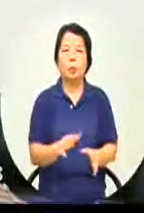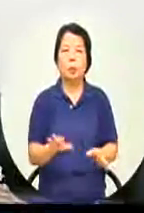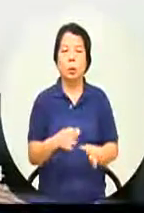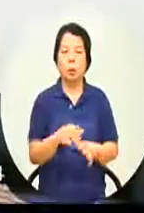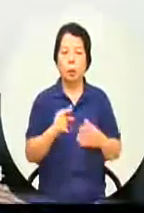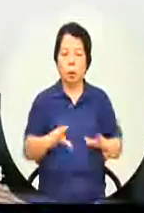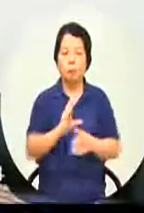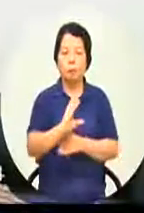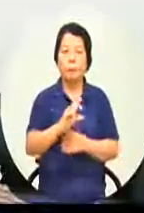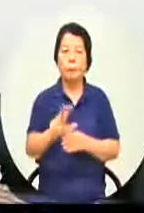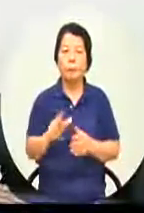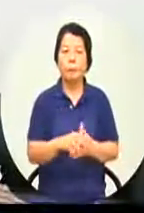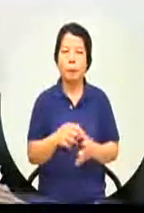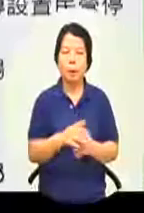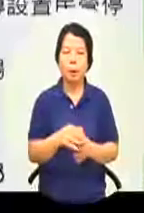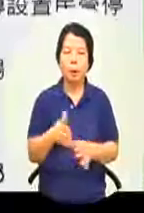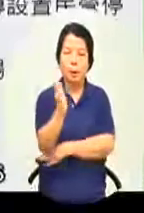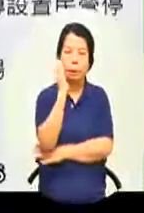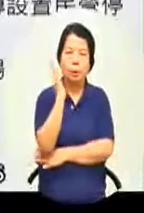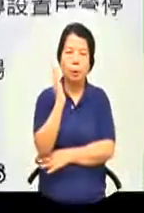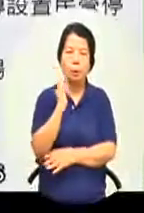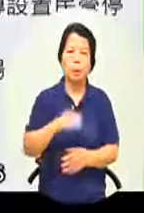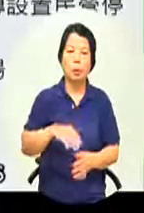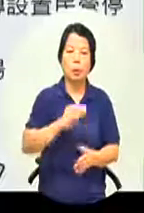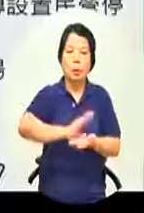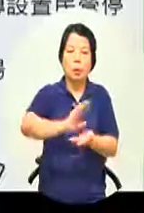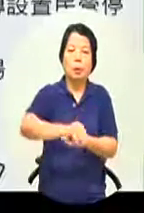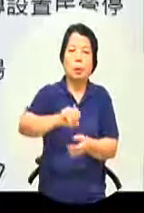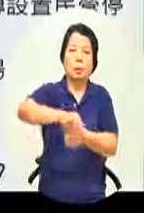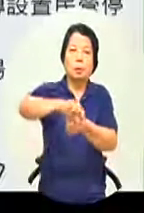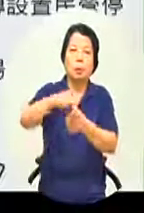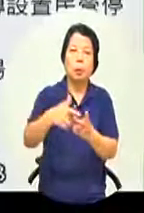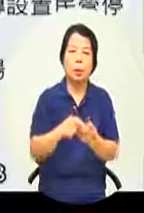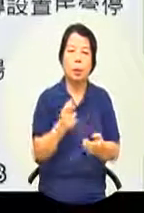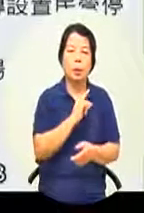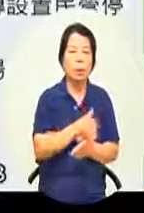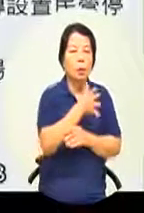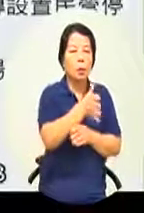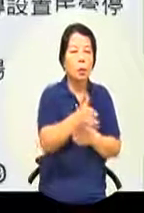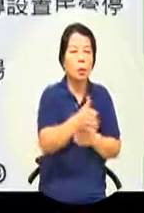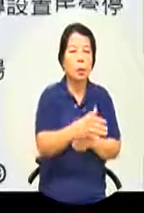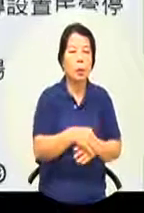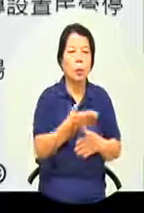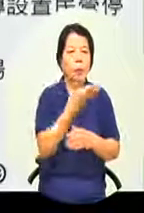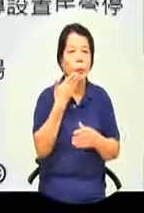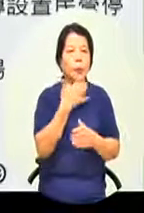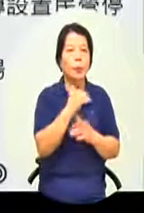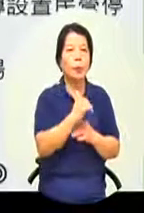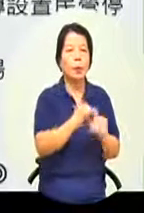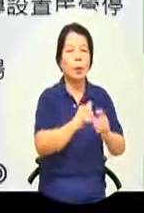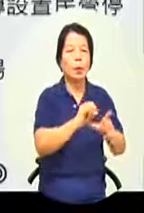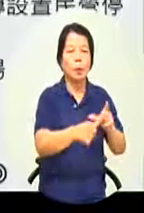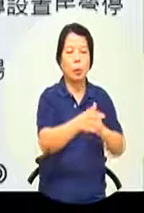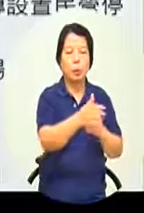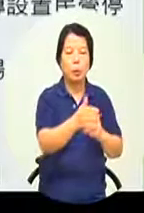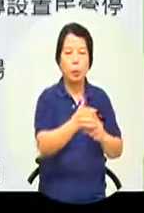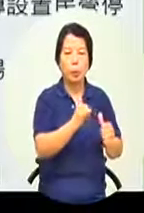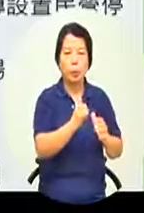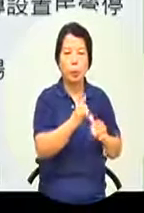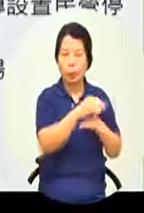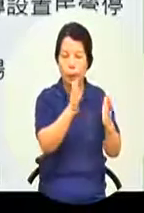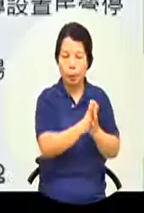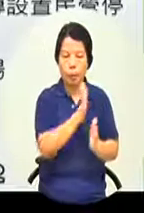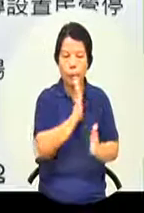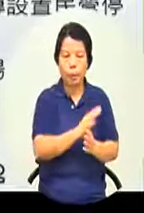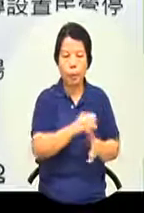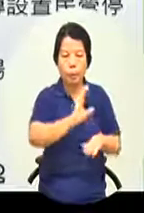个方式，增加公有的停车场，清查民间空地，请民间来申请所谓的民营的停车场，清